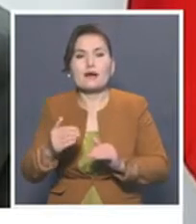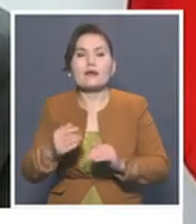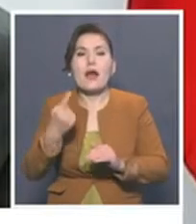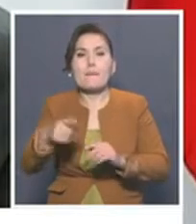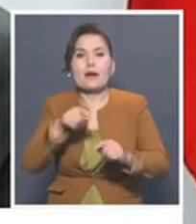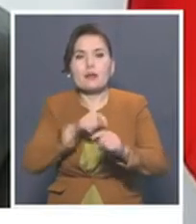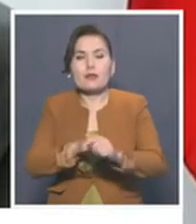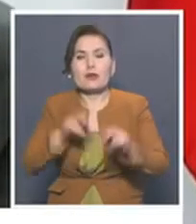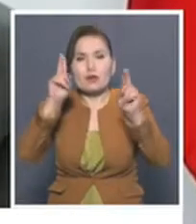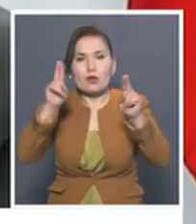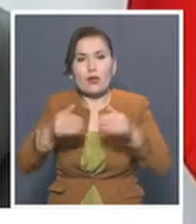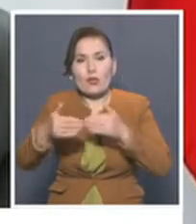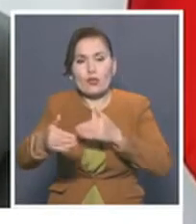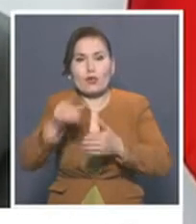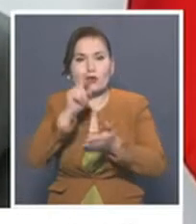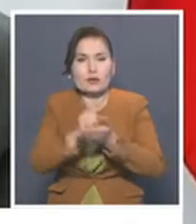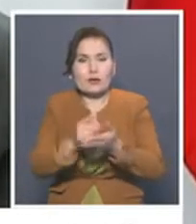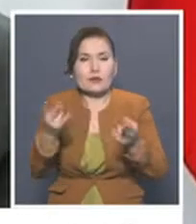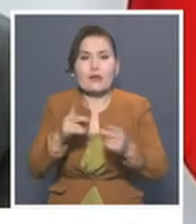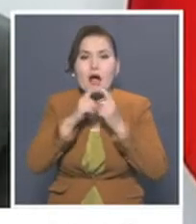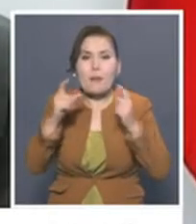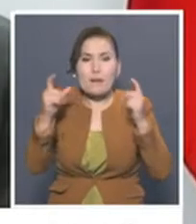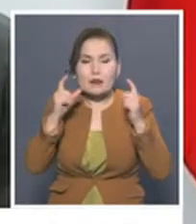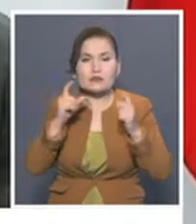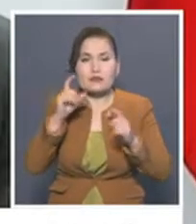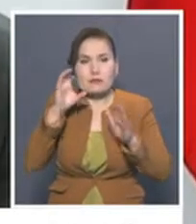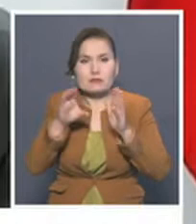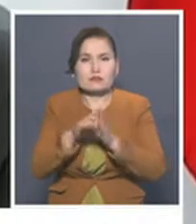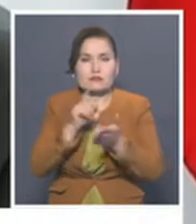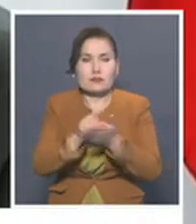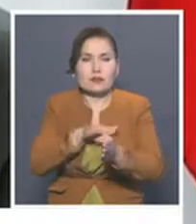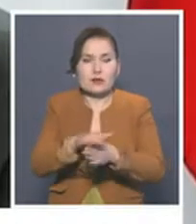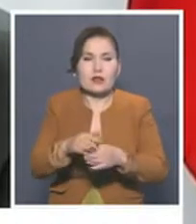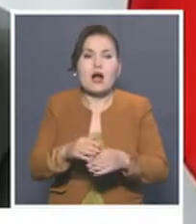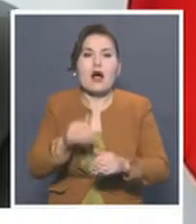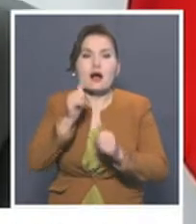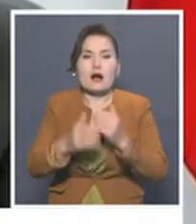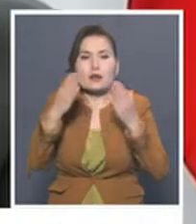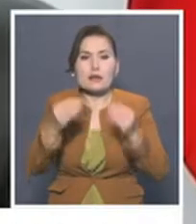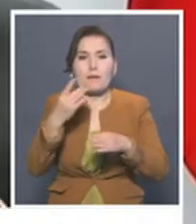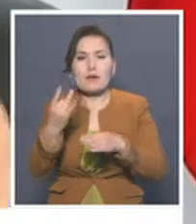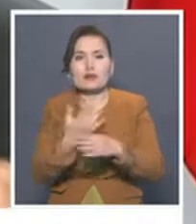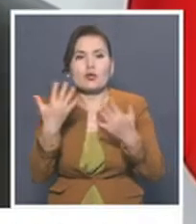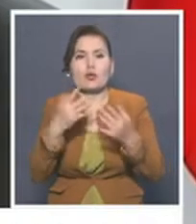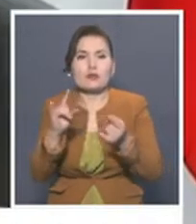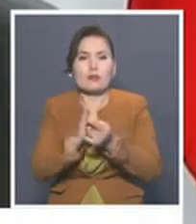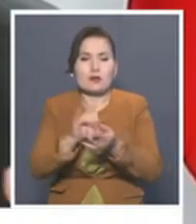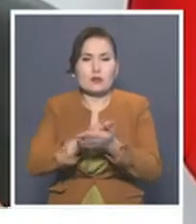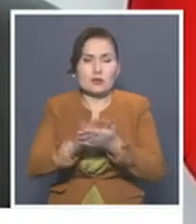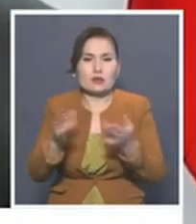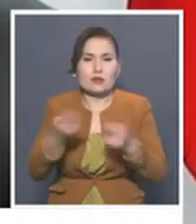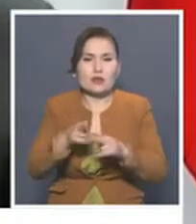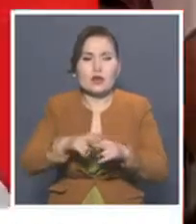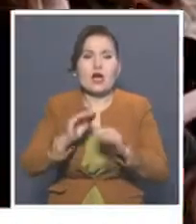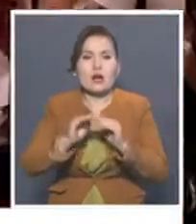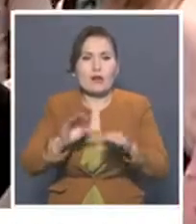тиіс. Маска тағу міндетті. Қолды күніне кемінде 5 рет жуу керек. Соңғы уақытта вирус жұқтыру оқиғалары жастар арасында көп кездесіп